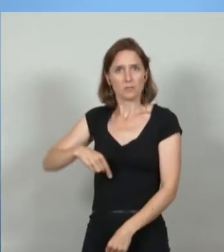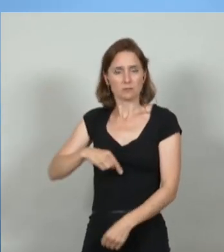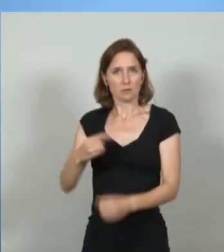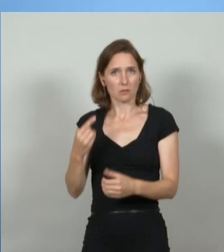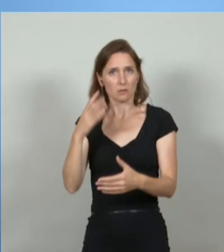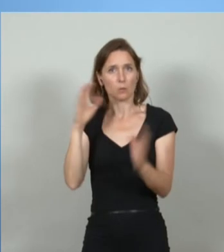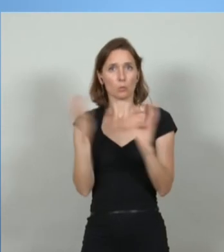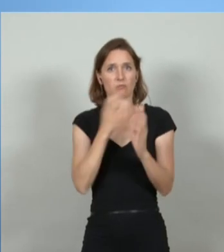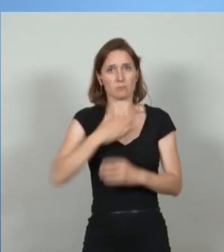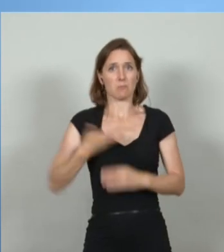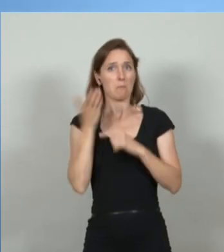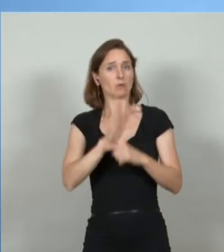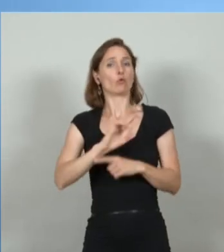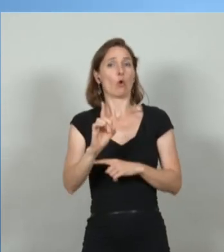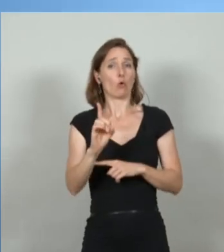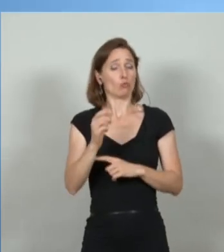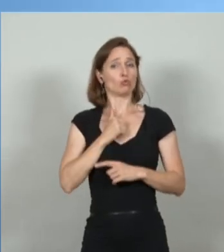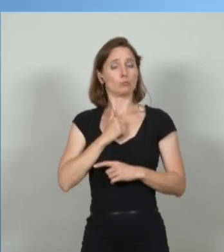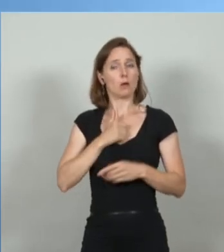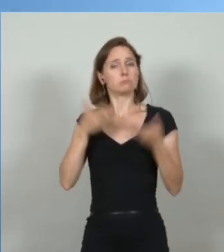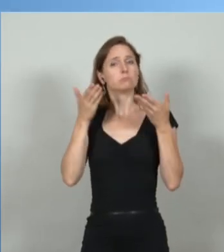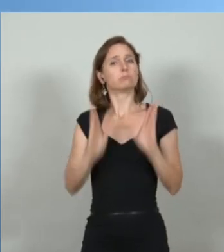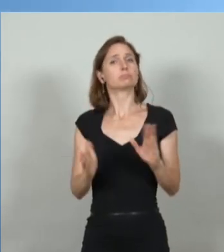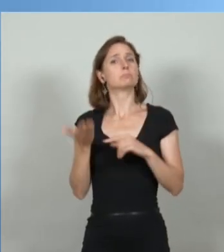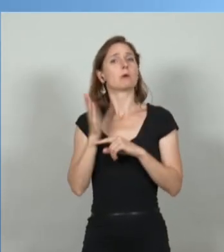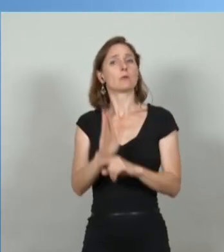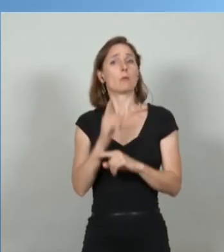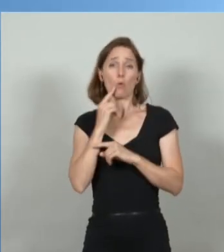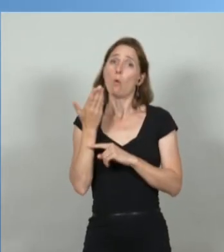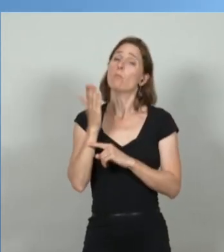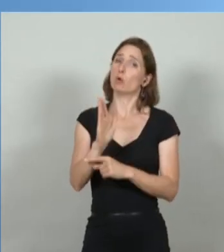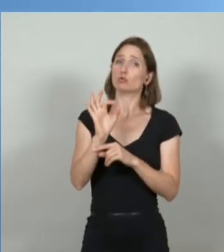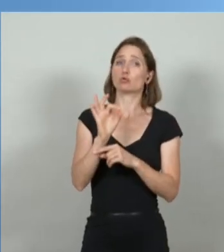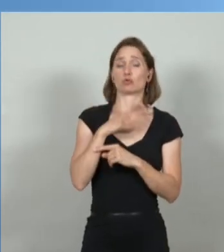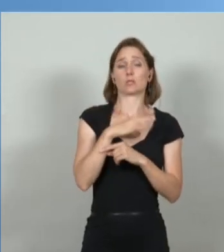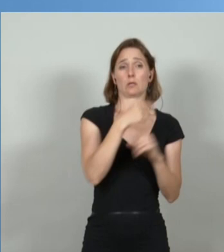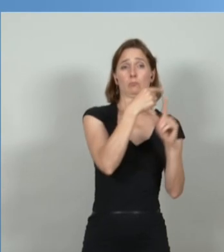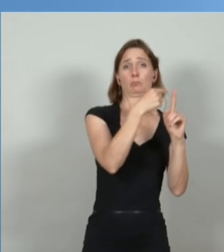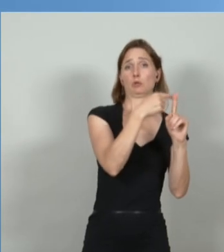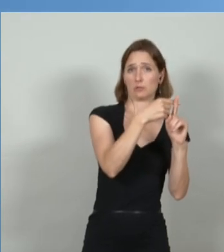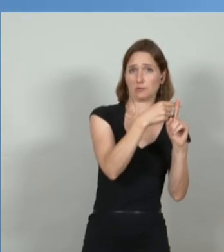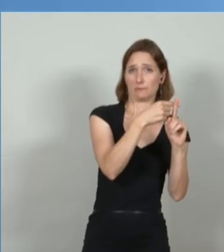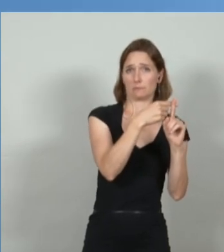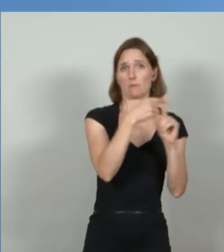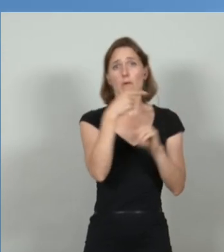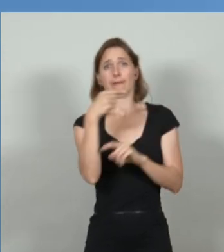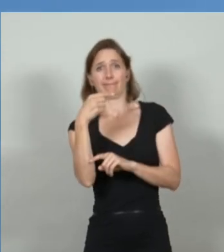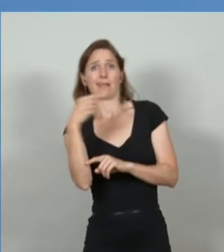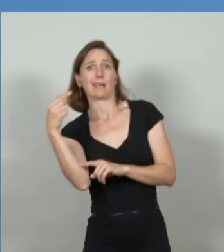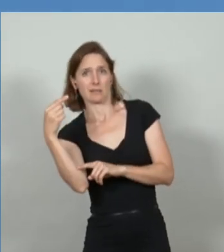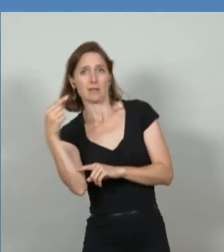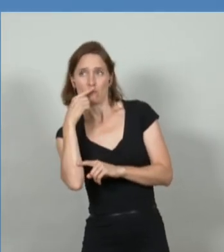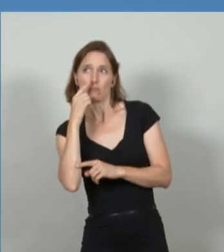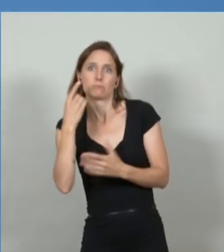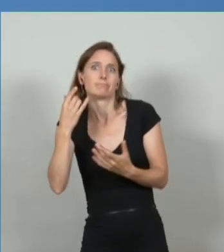choix-là effectivement pour démontrer qu'un certain nombre de points étaient positifs et que d'autres points étaient largement